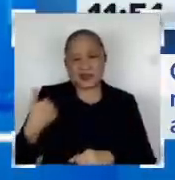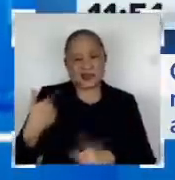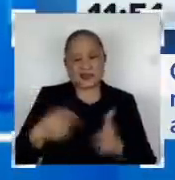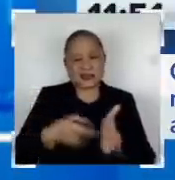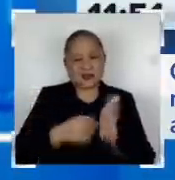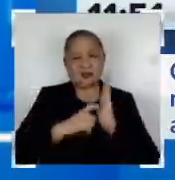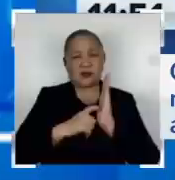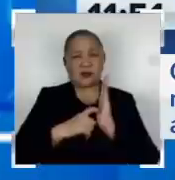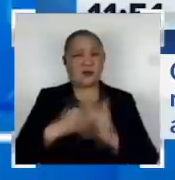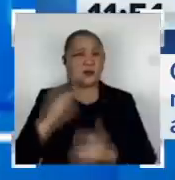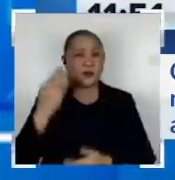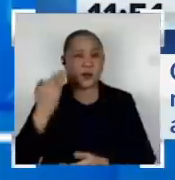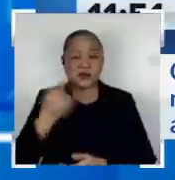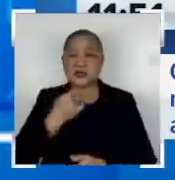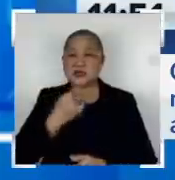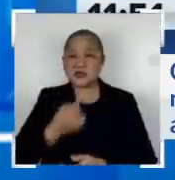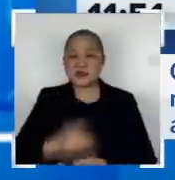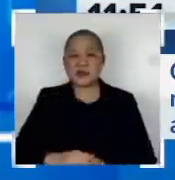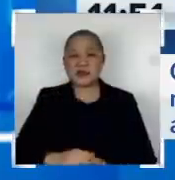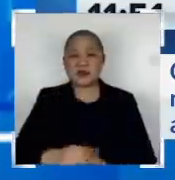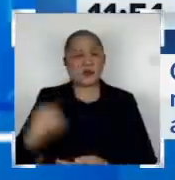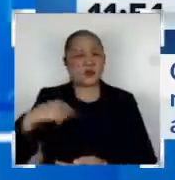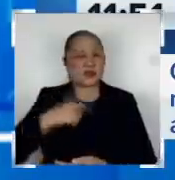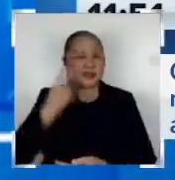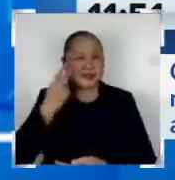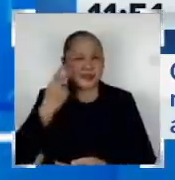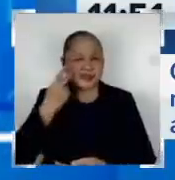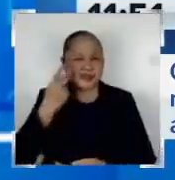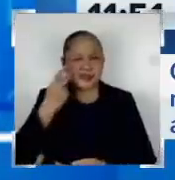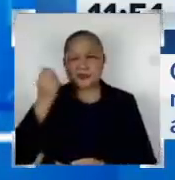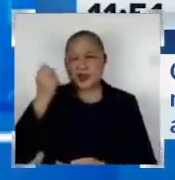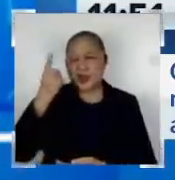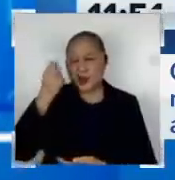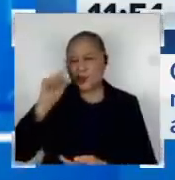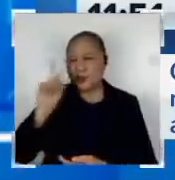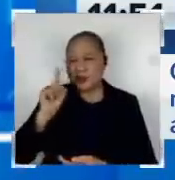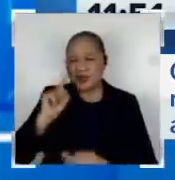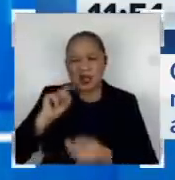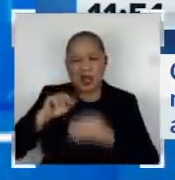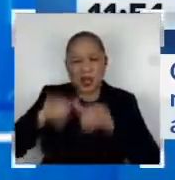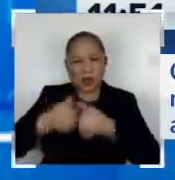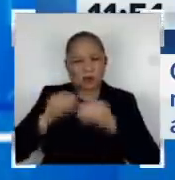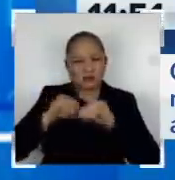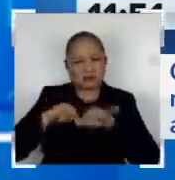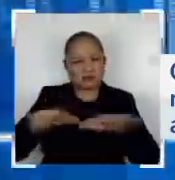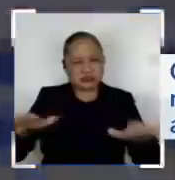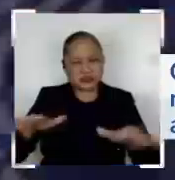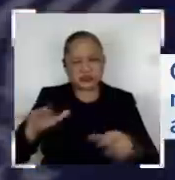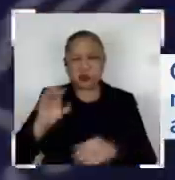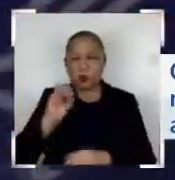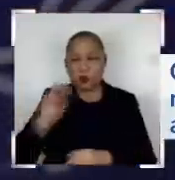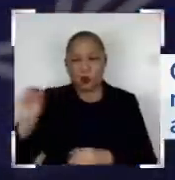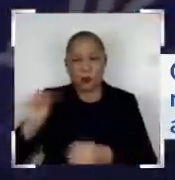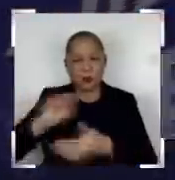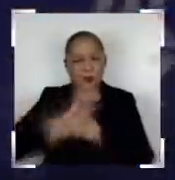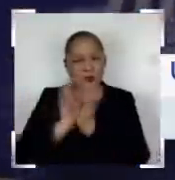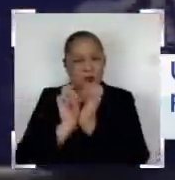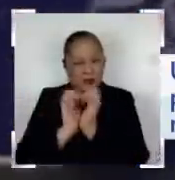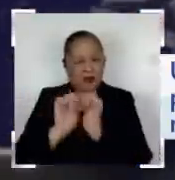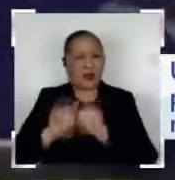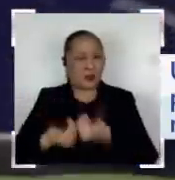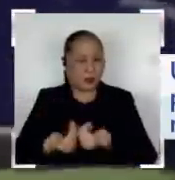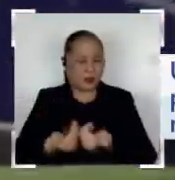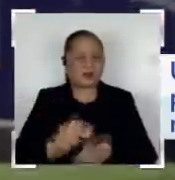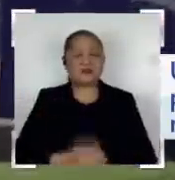I said, we are still looking at understanding the transmission dynamics of the Omicron variant. Sabi ng Centers for